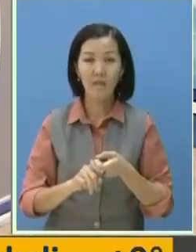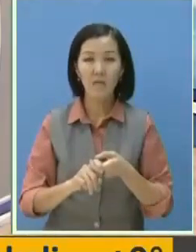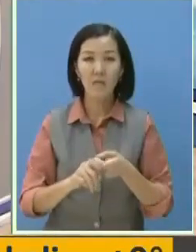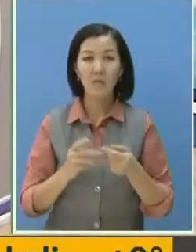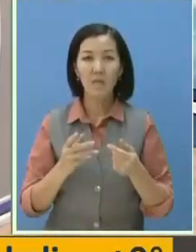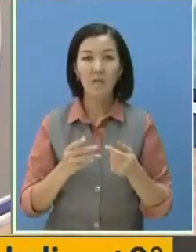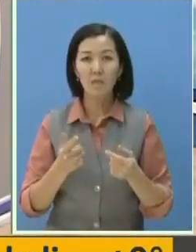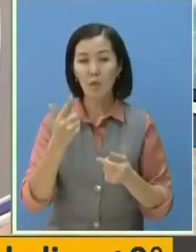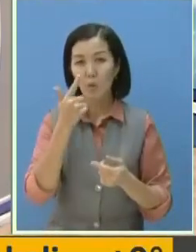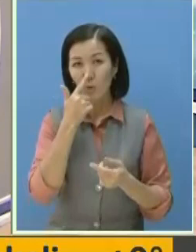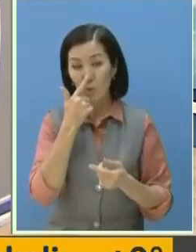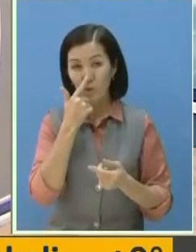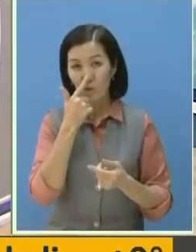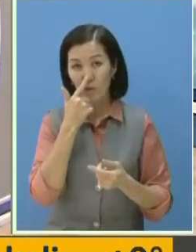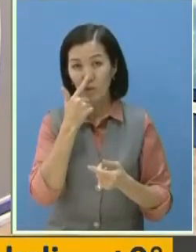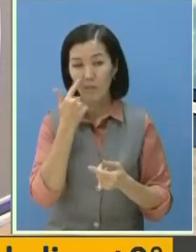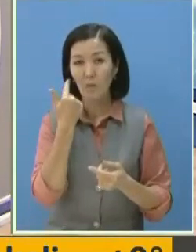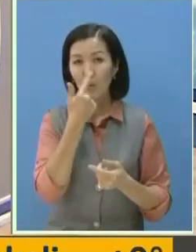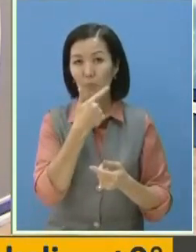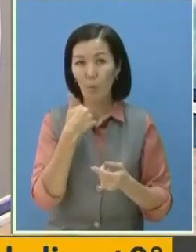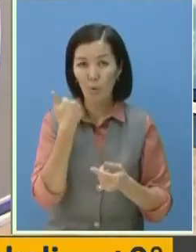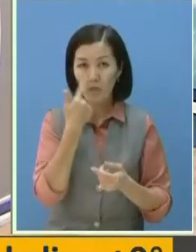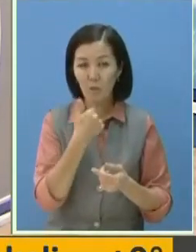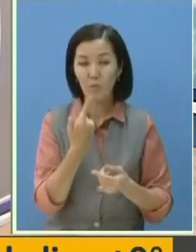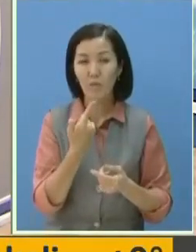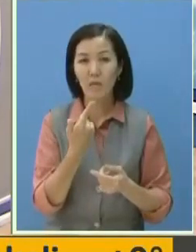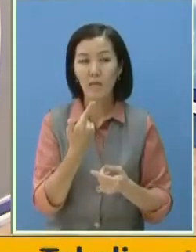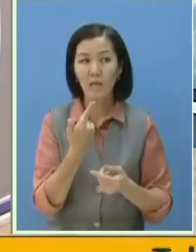это нос, значит, ротовая